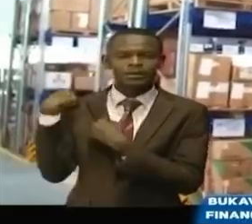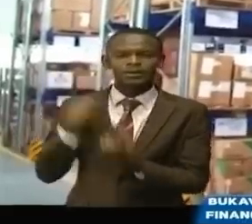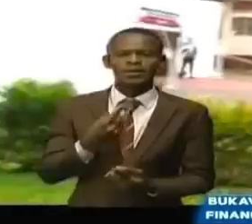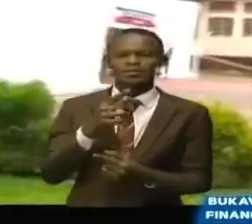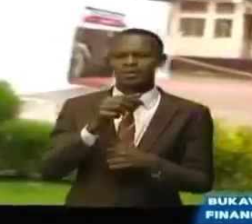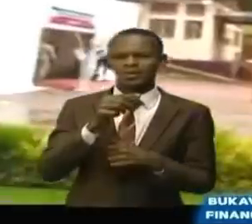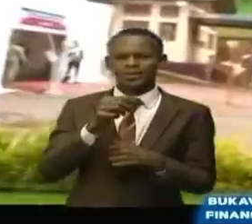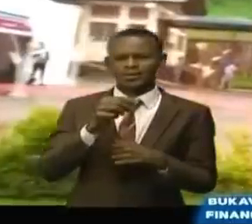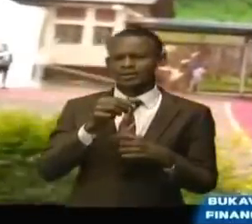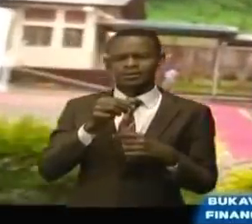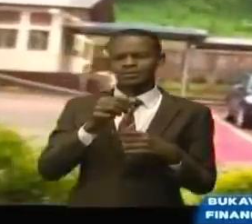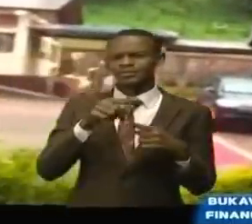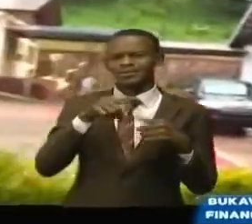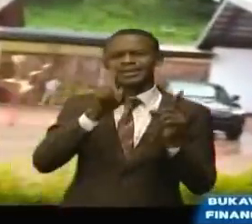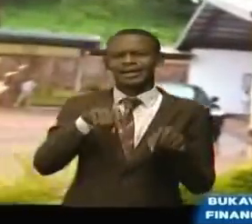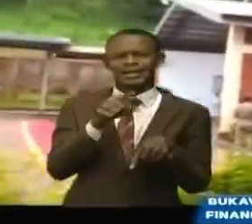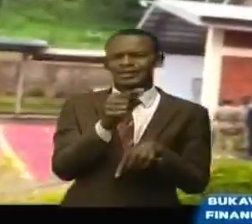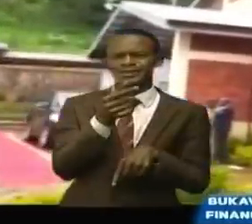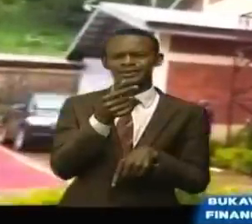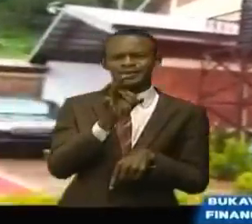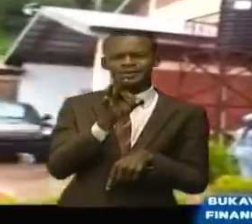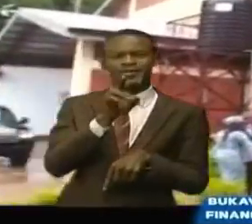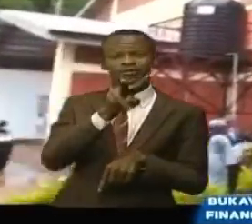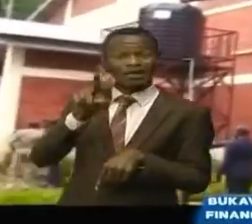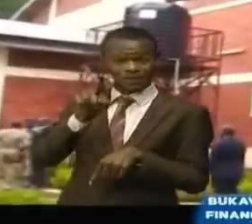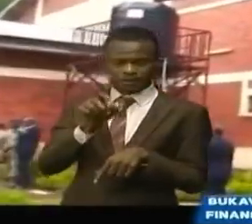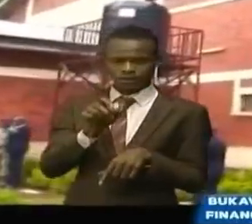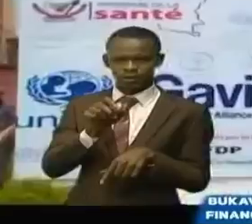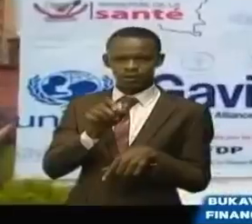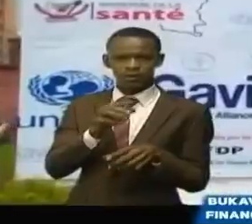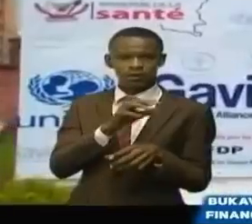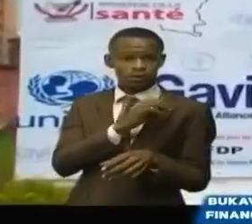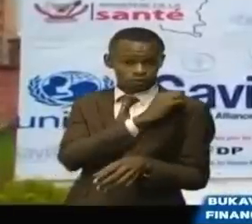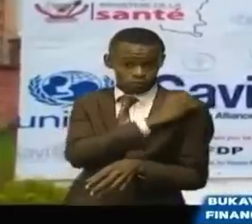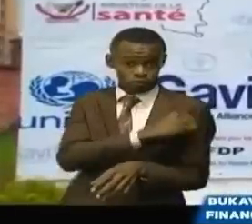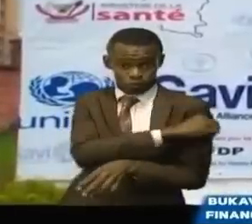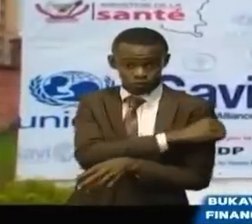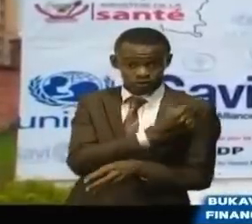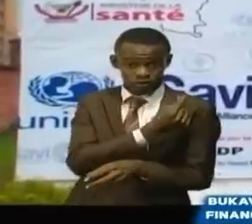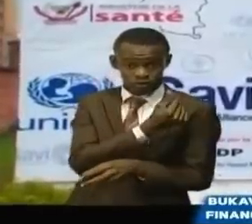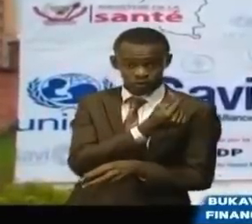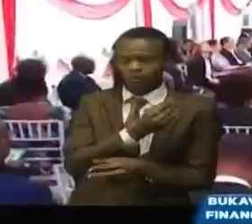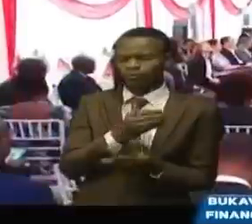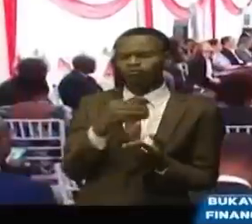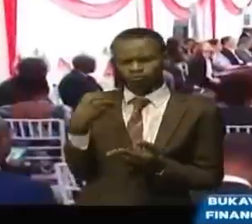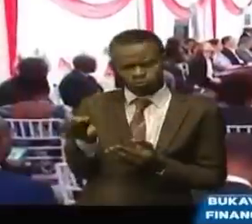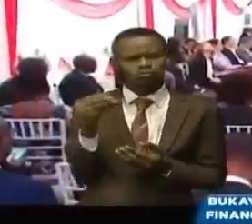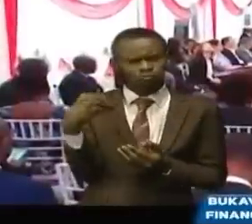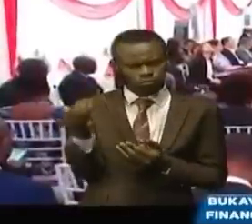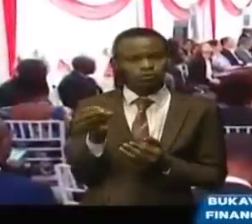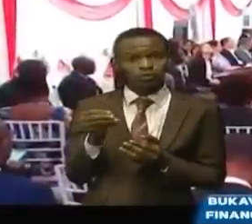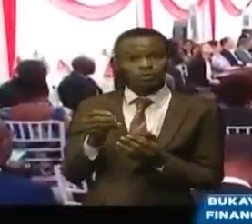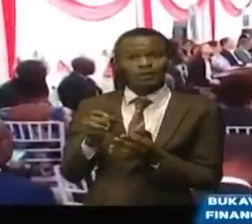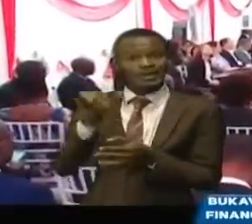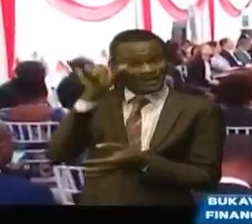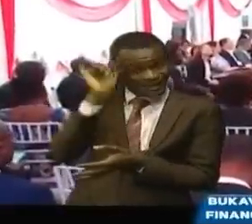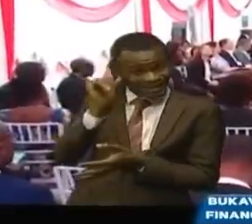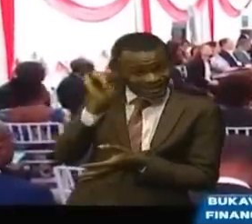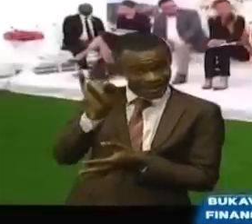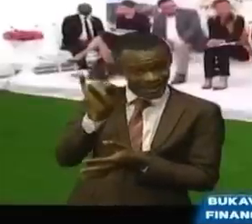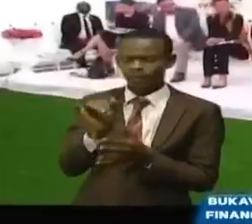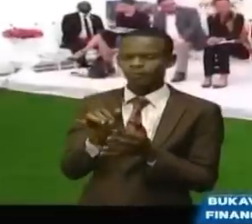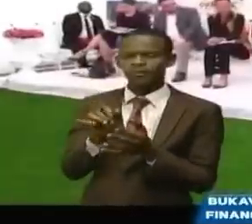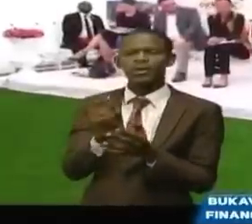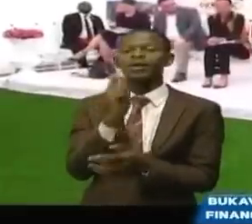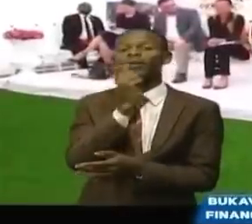de plus de 5 millions de dollars américains, cette centrale est une structure d'approvisionnement en médicaments de qualité pour tous les